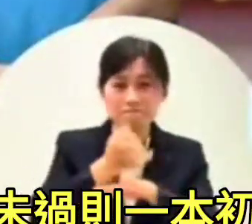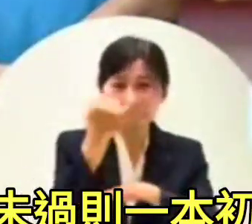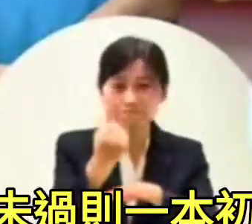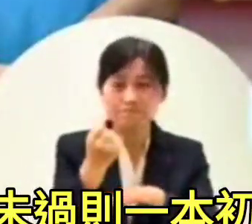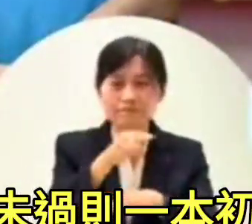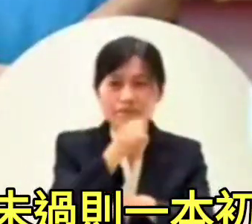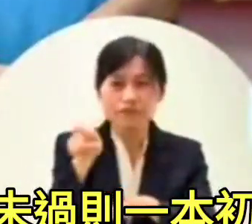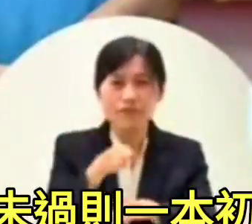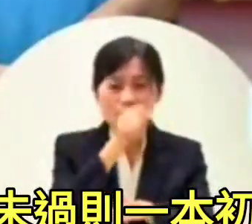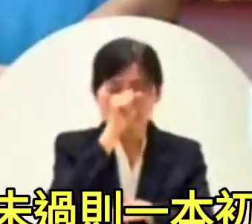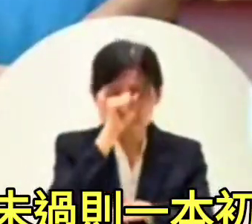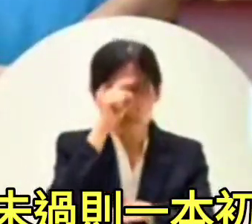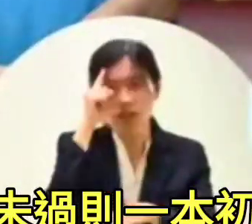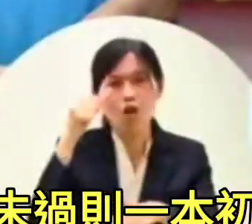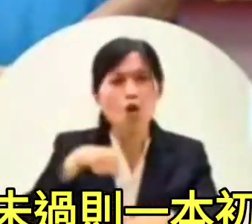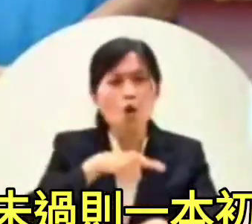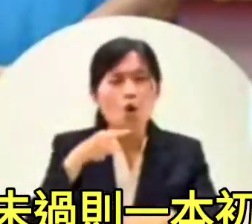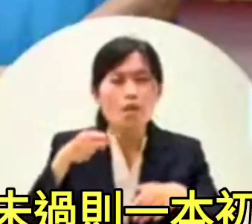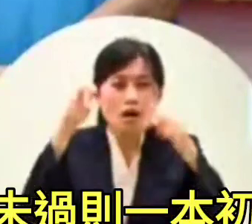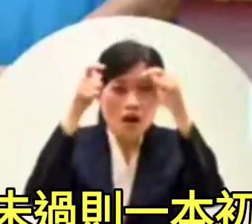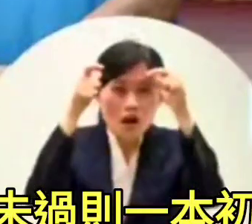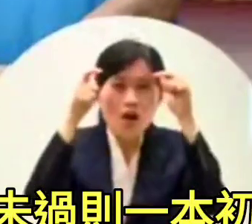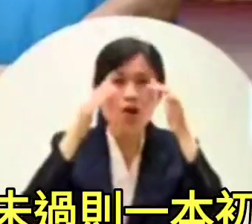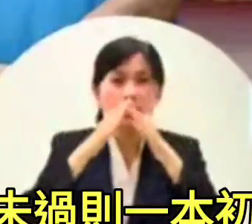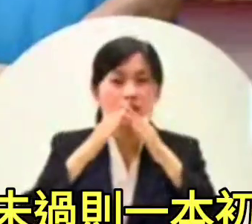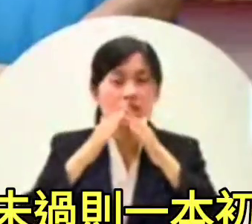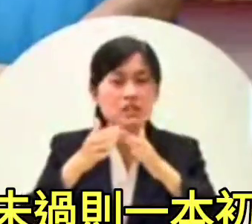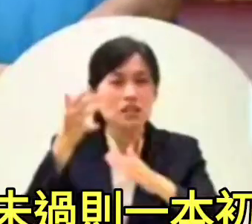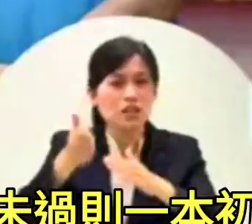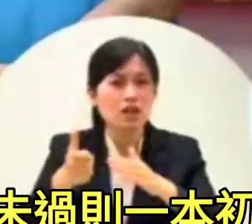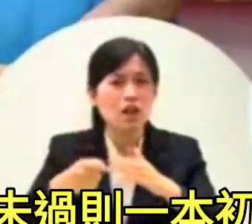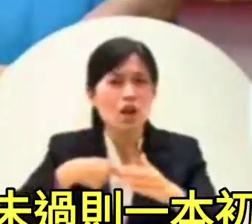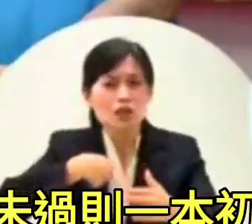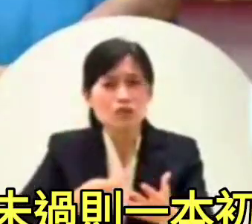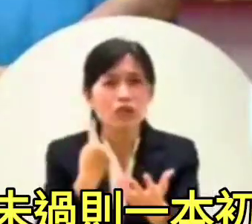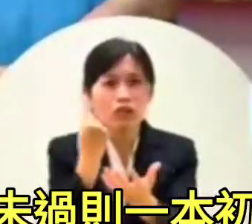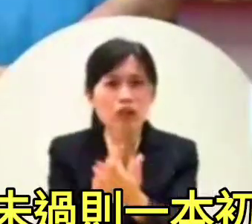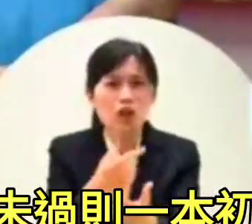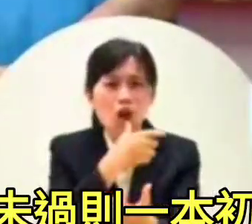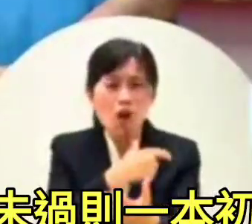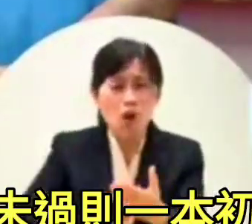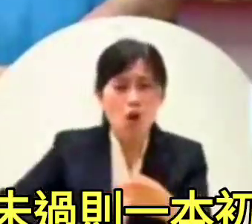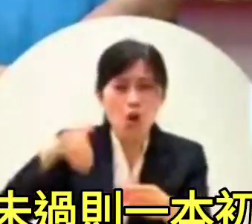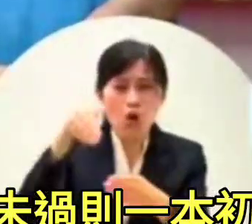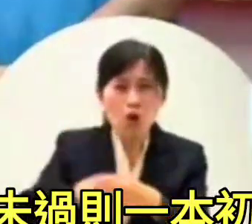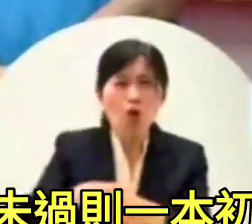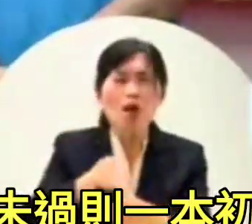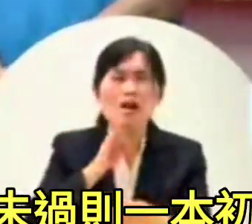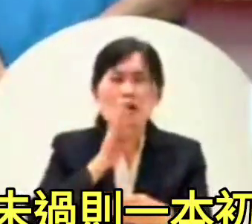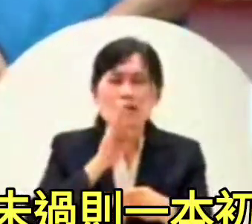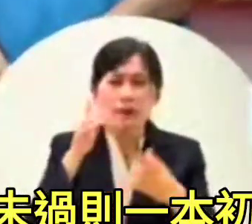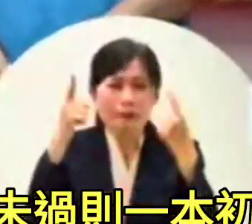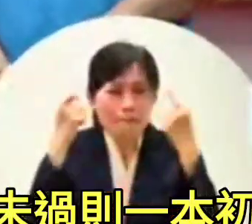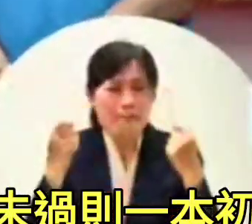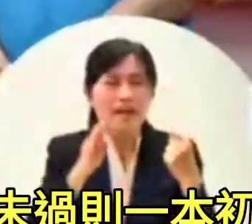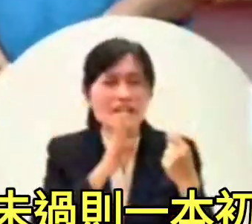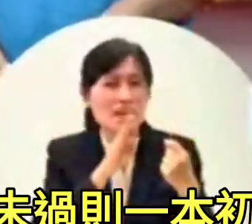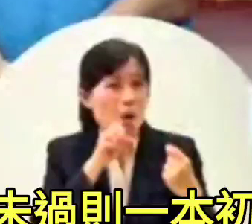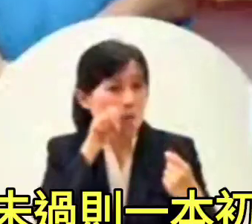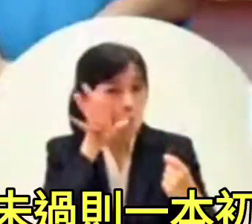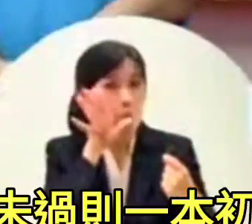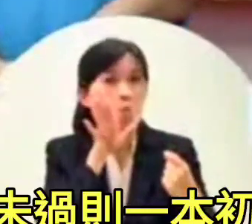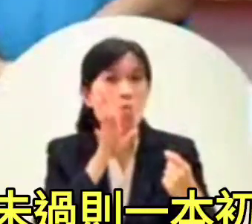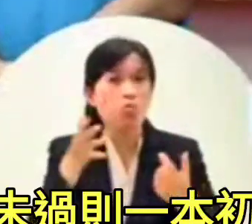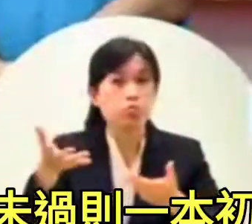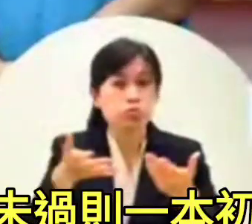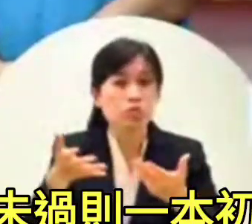我们高雄市的市长要去选总统，基本上这是光荣的事情哈，很难得我